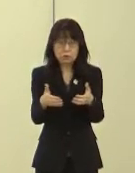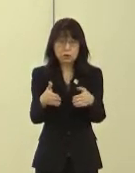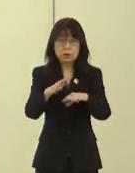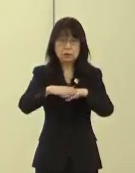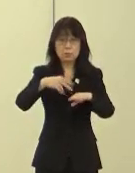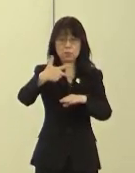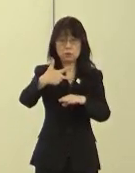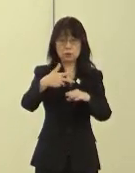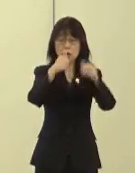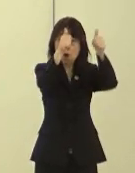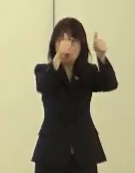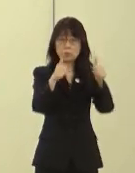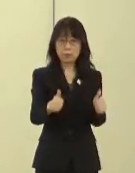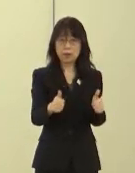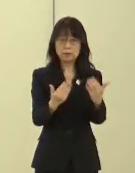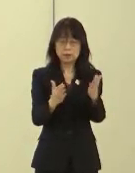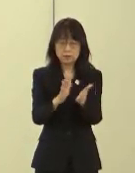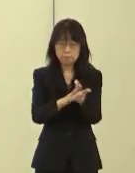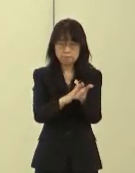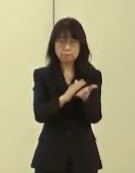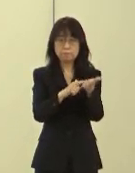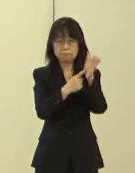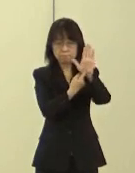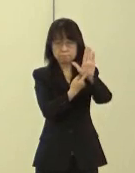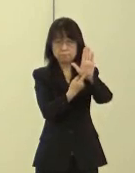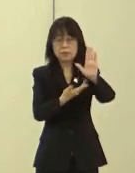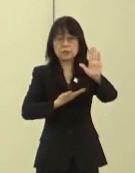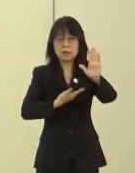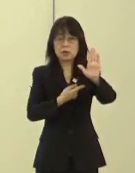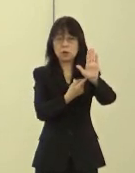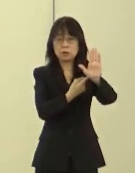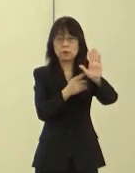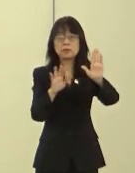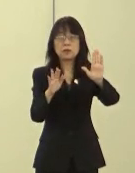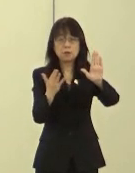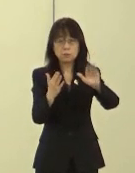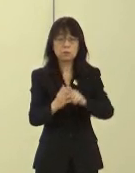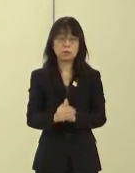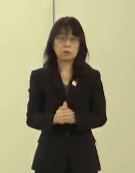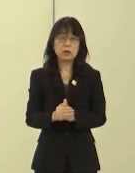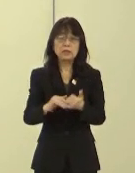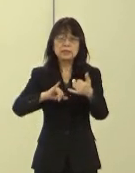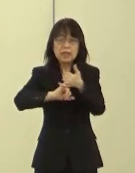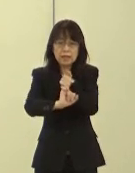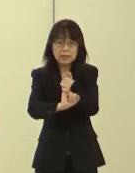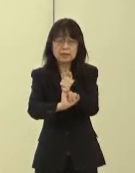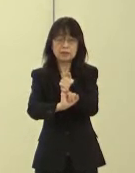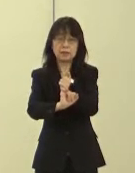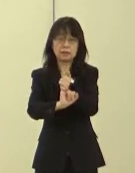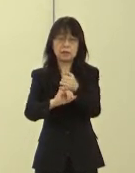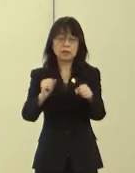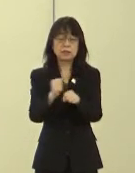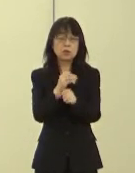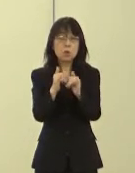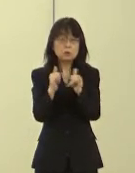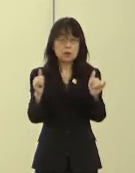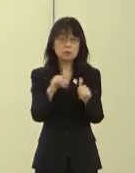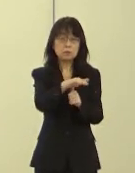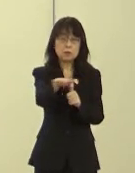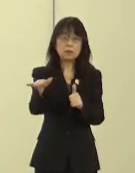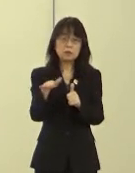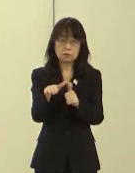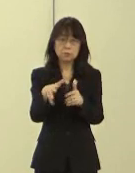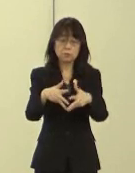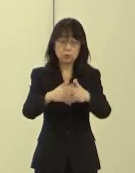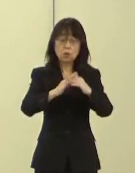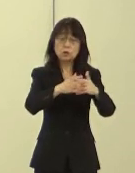の方に掲示をさせていただいているところでありますので、ぜひ事業者の皆様にはこれらの取り